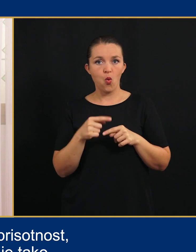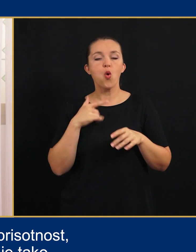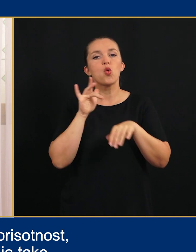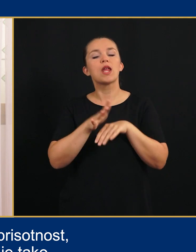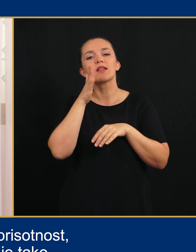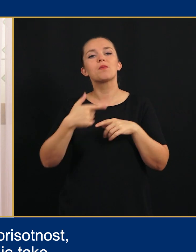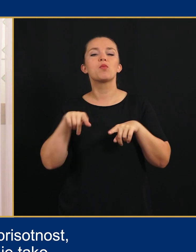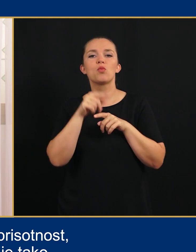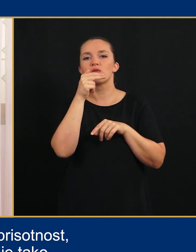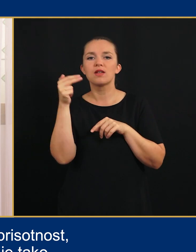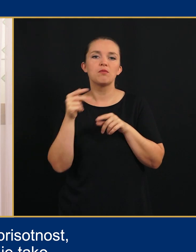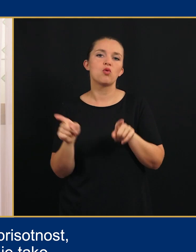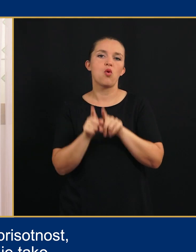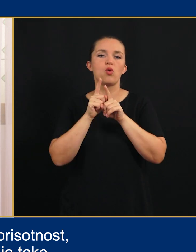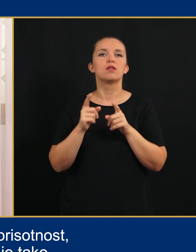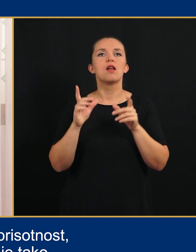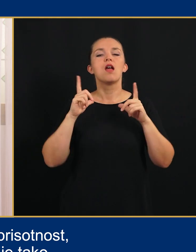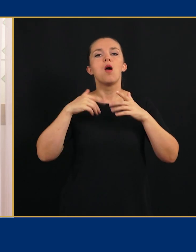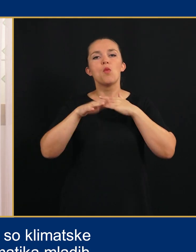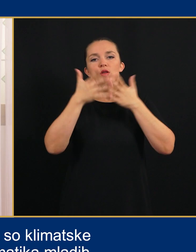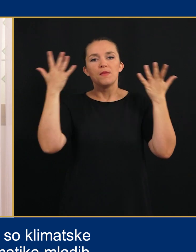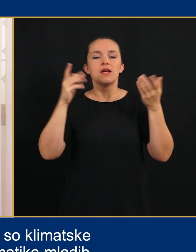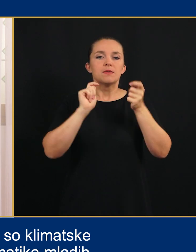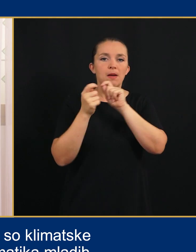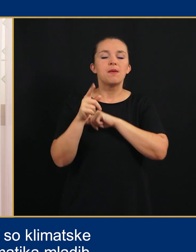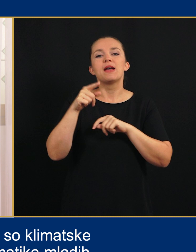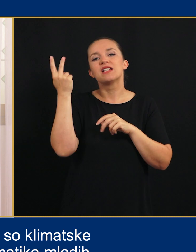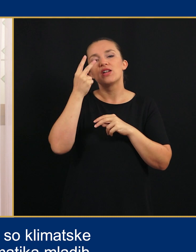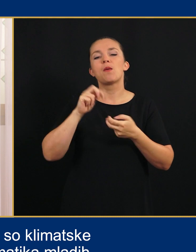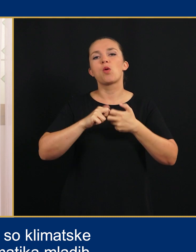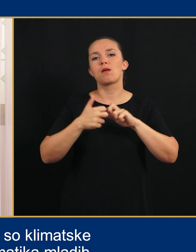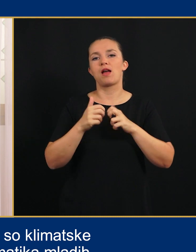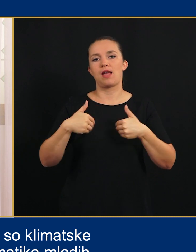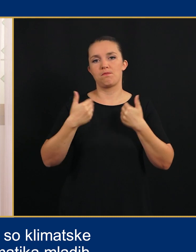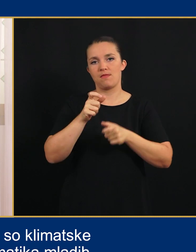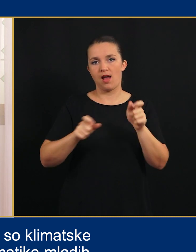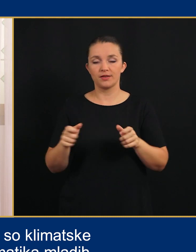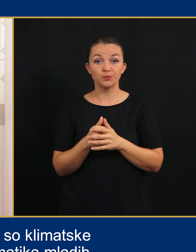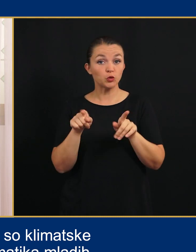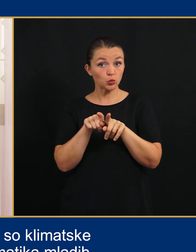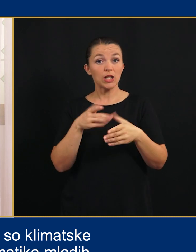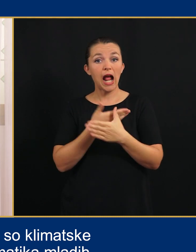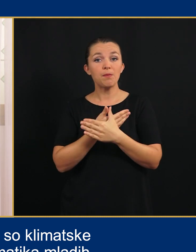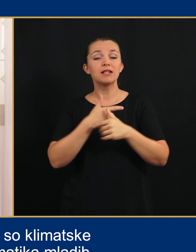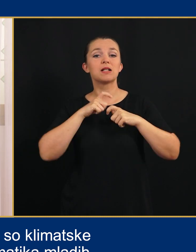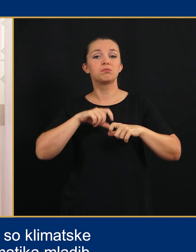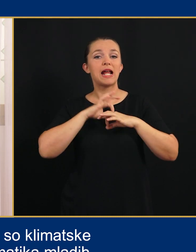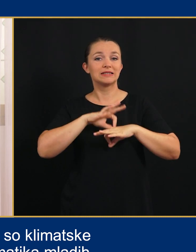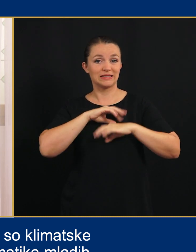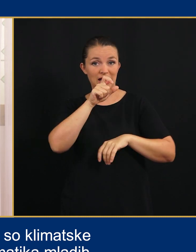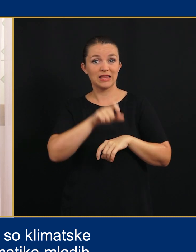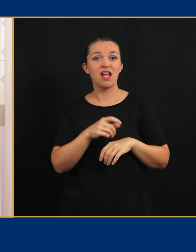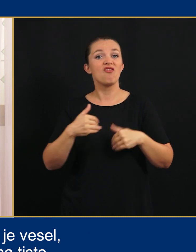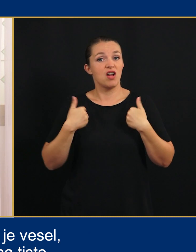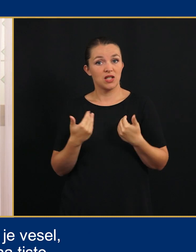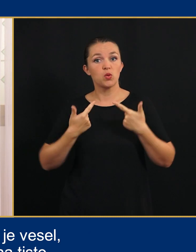potrdili prisotnost, izjemno sem vesela, da je tako. Dotaknili pa se bomo tem, kot so klimatske spremembe in seveda problematika